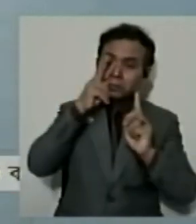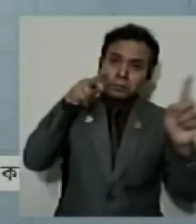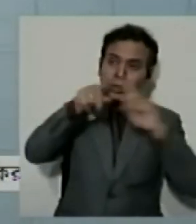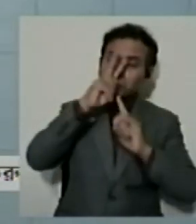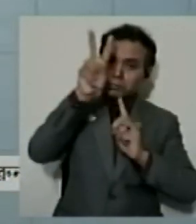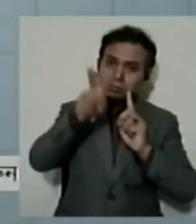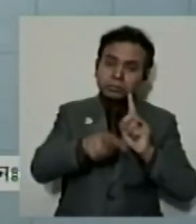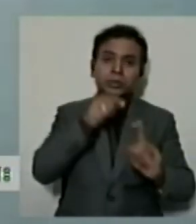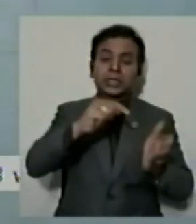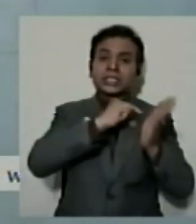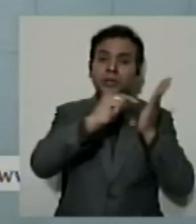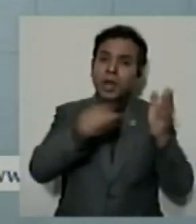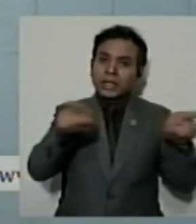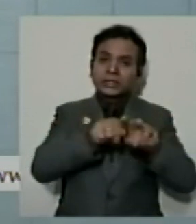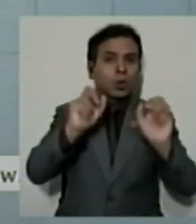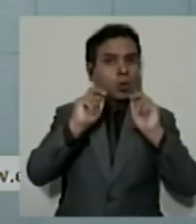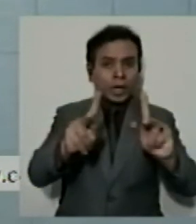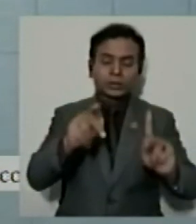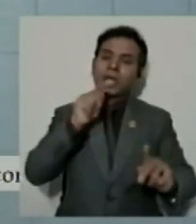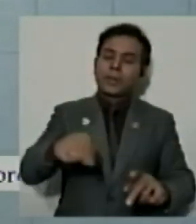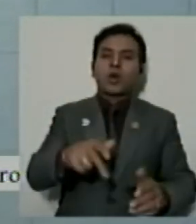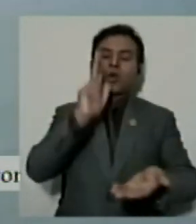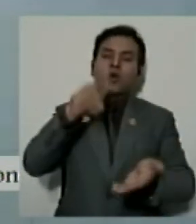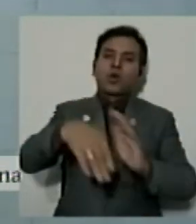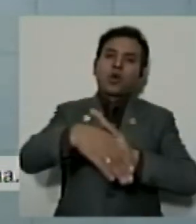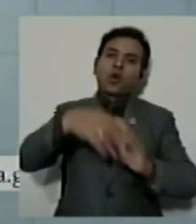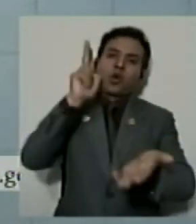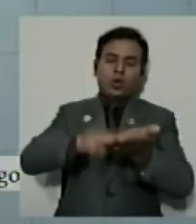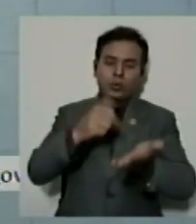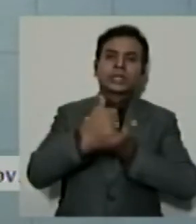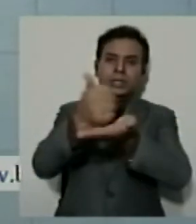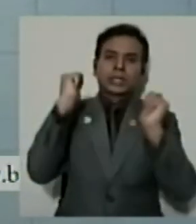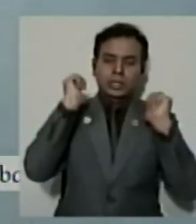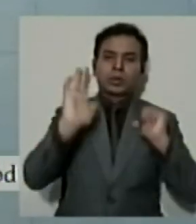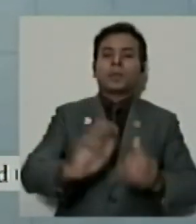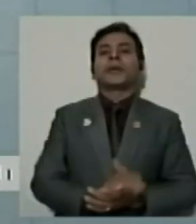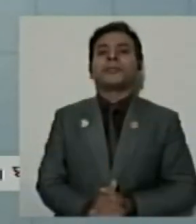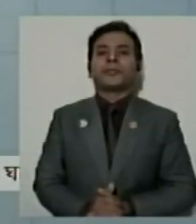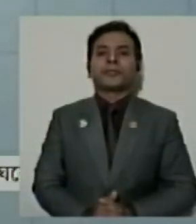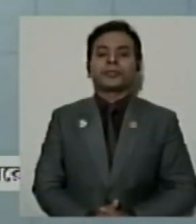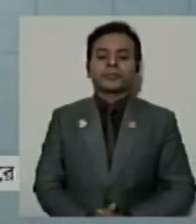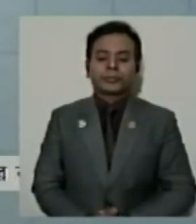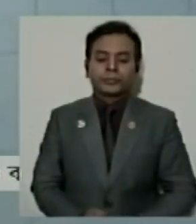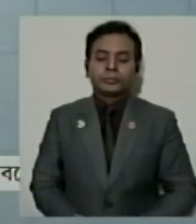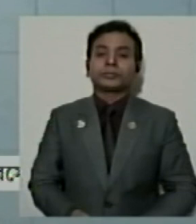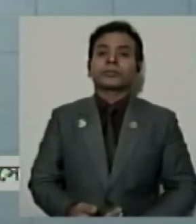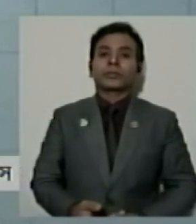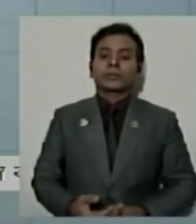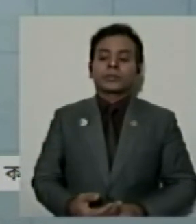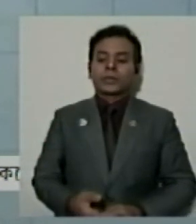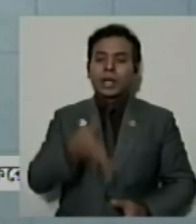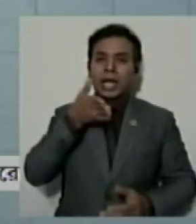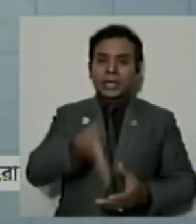দিব। আমি আজকে আপনাদের ঢাকা মহানগরীতে আমাদের যে